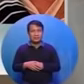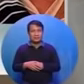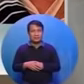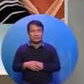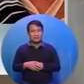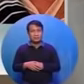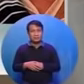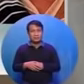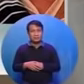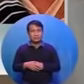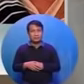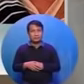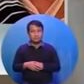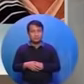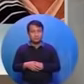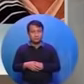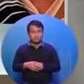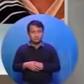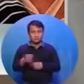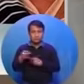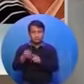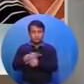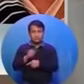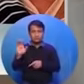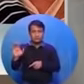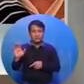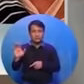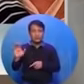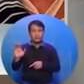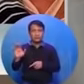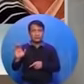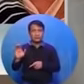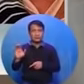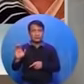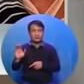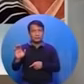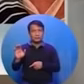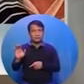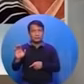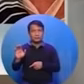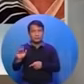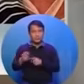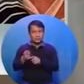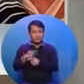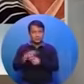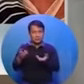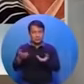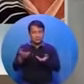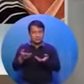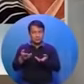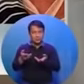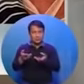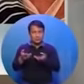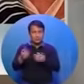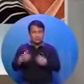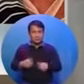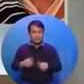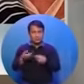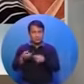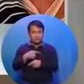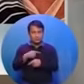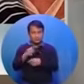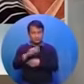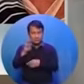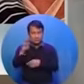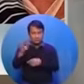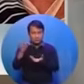Okay. Ma'am, taga saan kayo, ma'am? Hello po. Taga saan kayo? Anong, huwag nyo sabihin yung address. Saan,